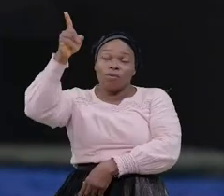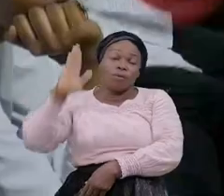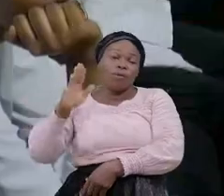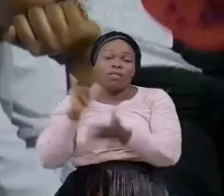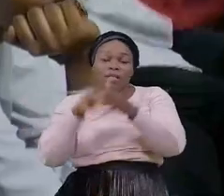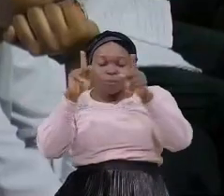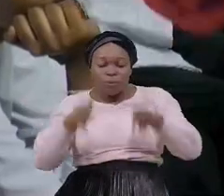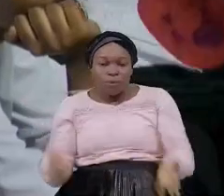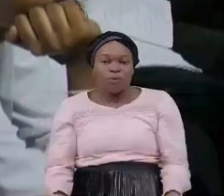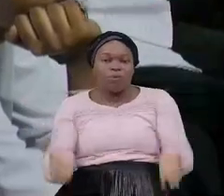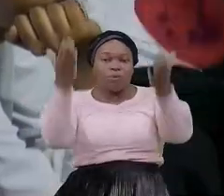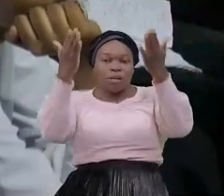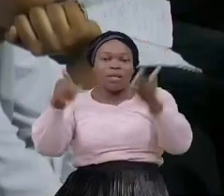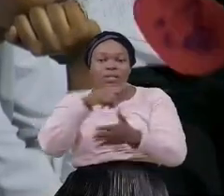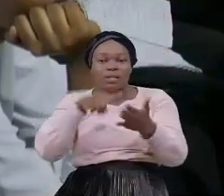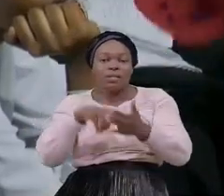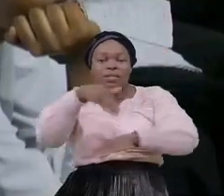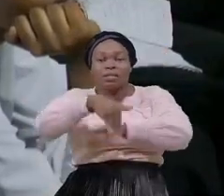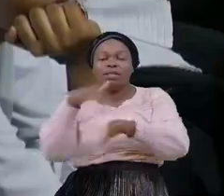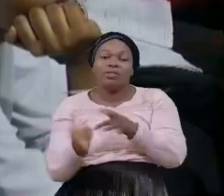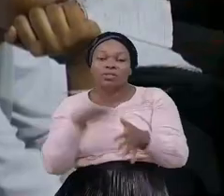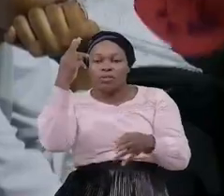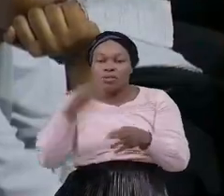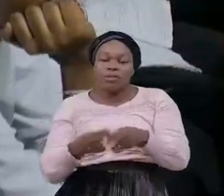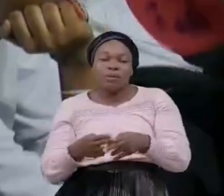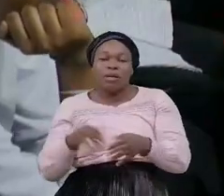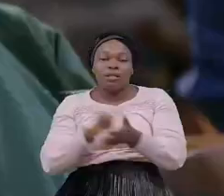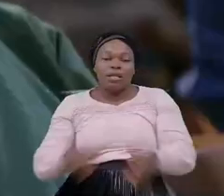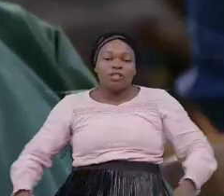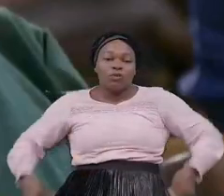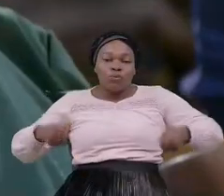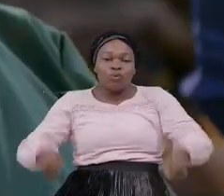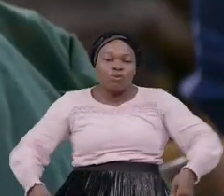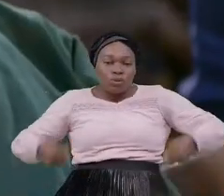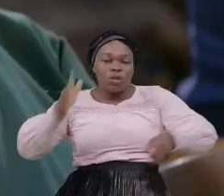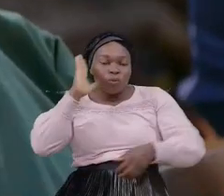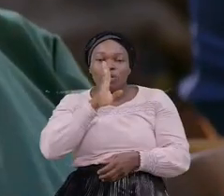personne va se lever ce soir. Ce fauteuil roulant sera